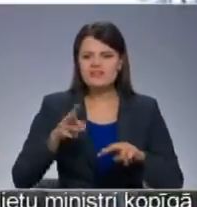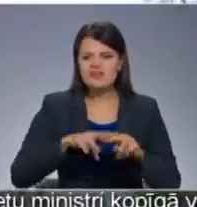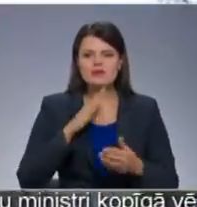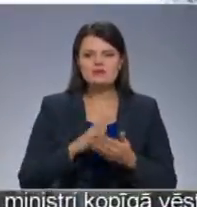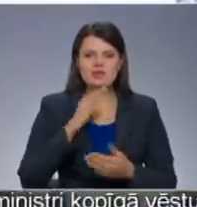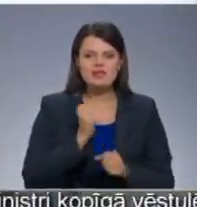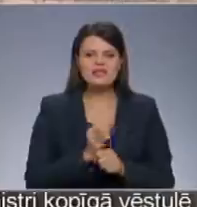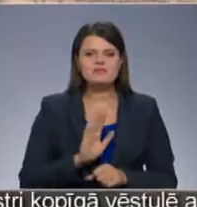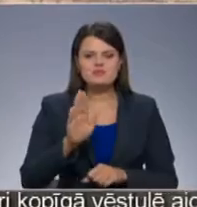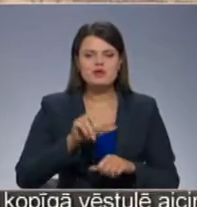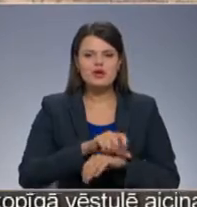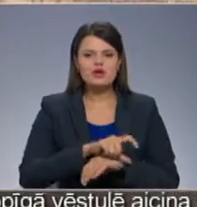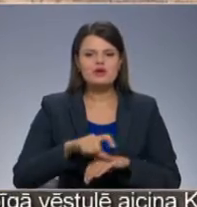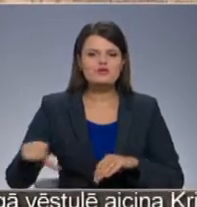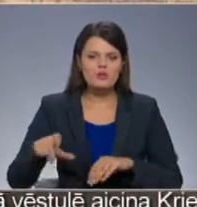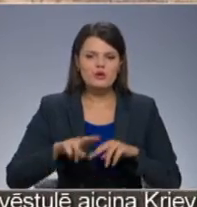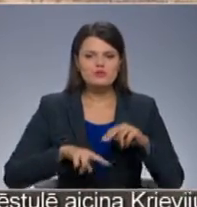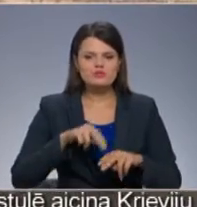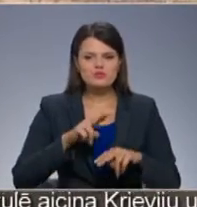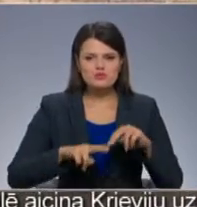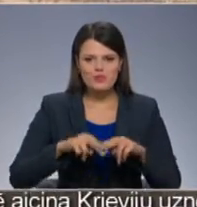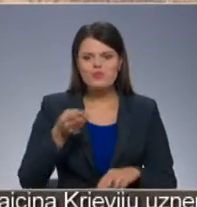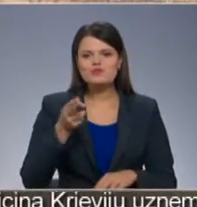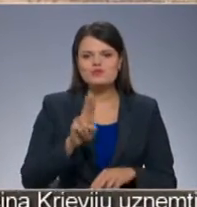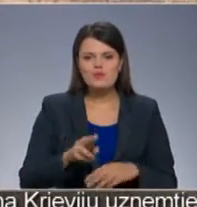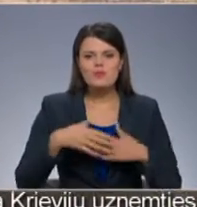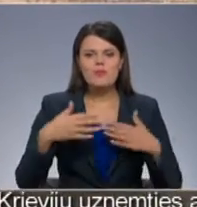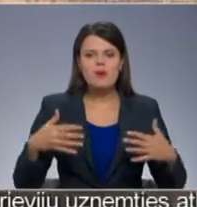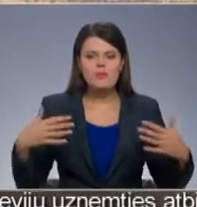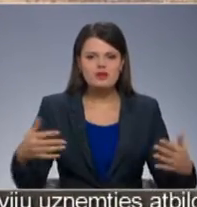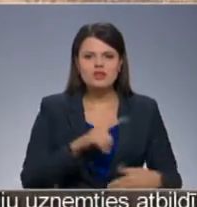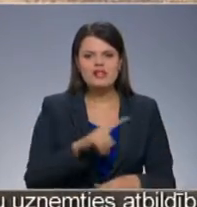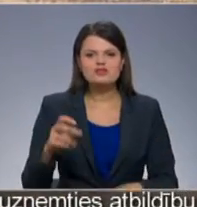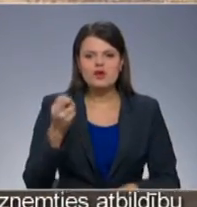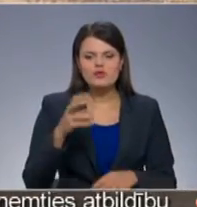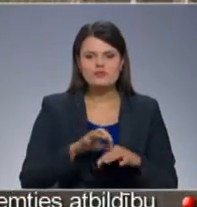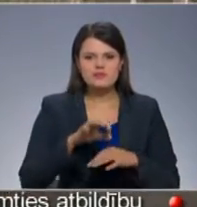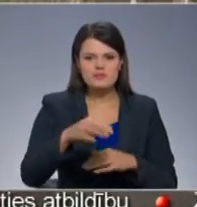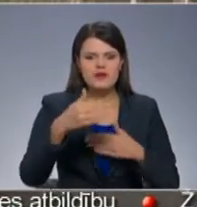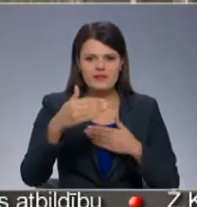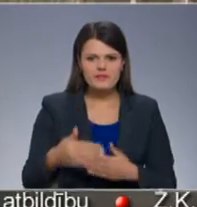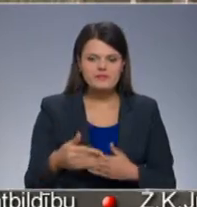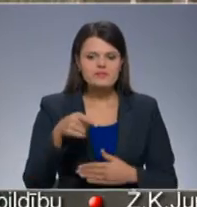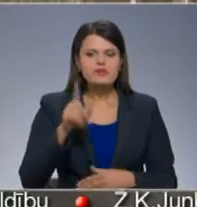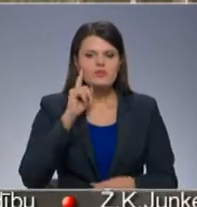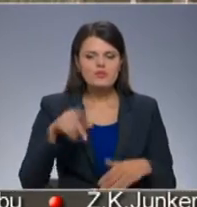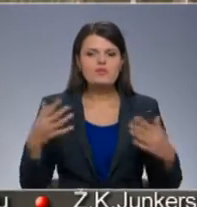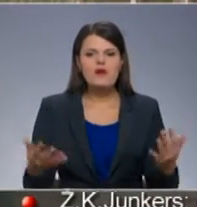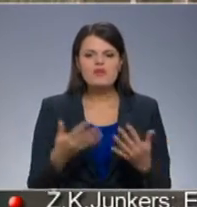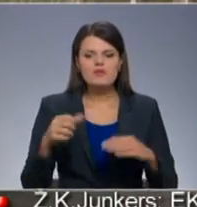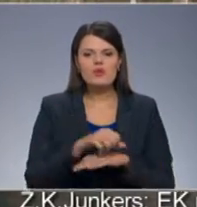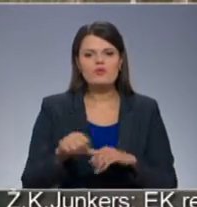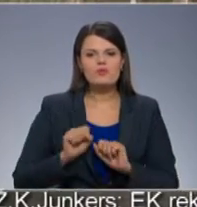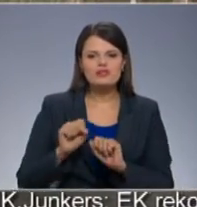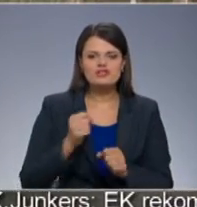notiek darbs pie žoga izbūves, robežjoslas sakārtošanas un paplašināšanas līdz 12 metriem. Protams, ka tas atvieglo gan